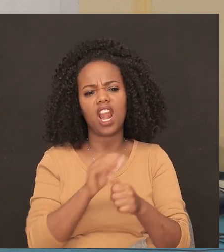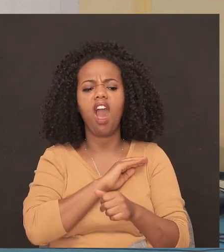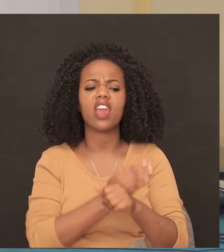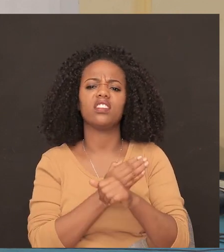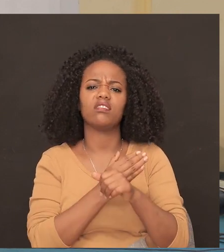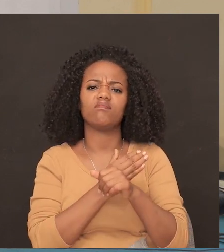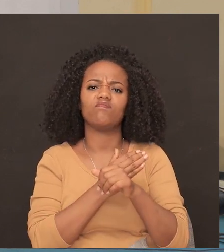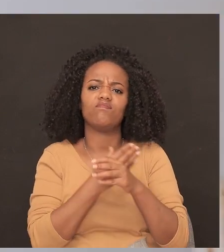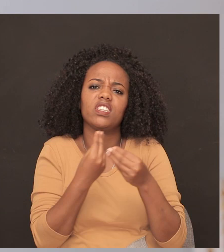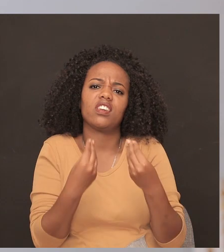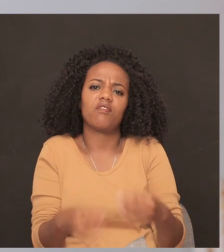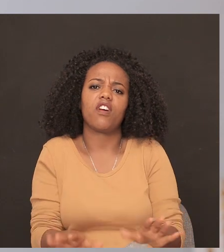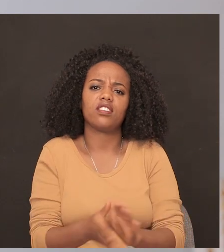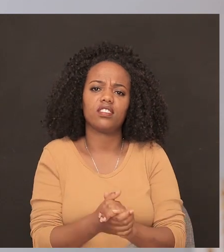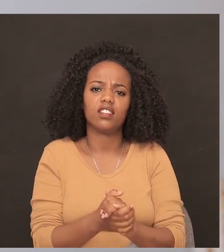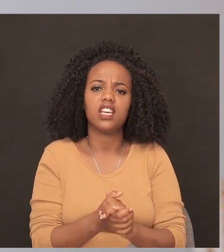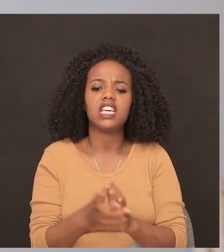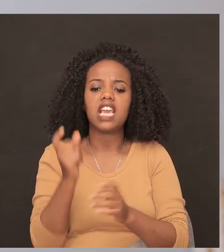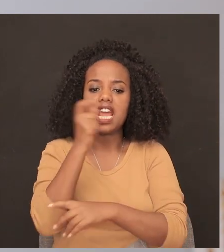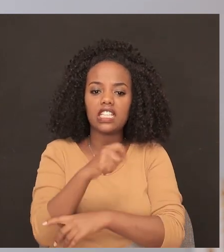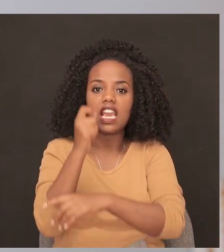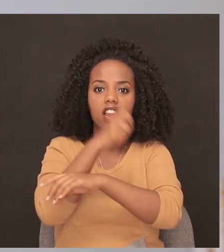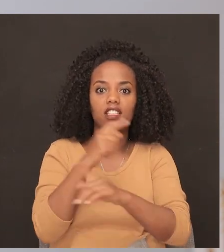ይከዳል። የዕለት ተዕለት